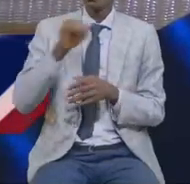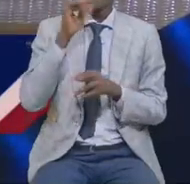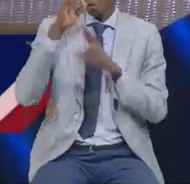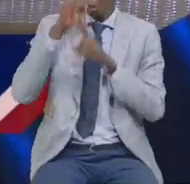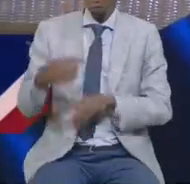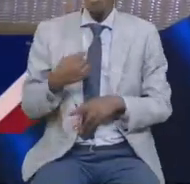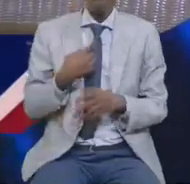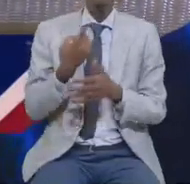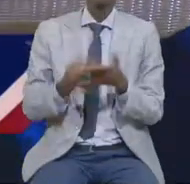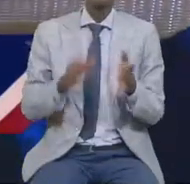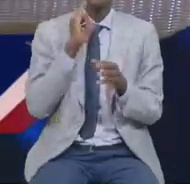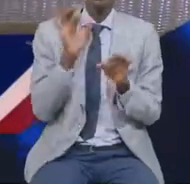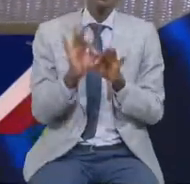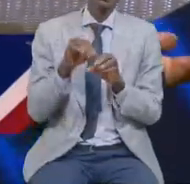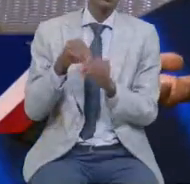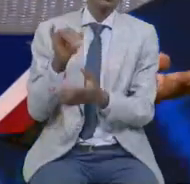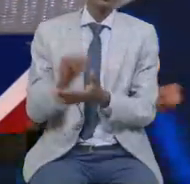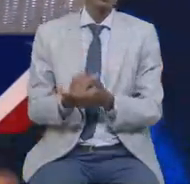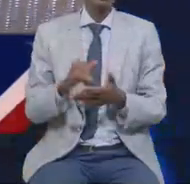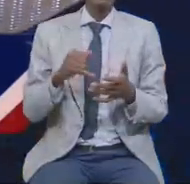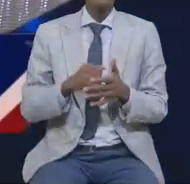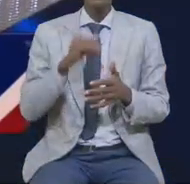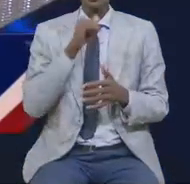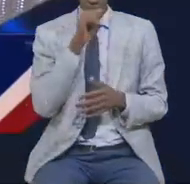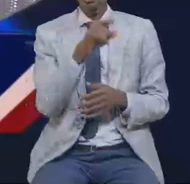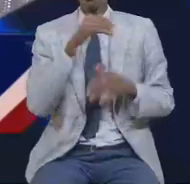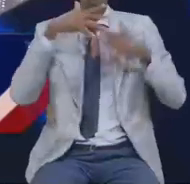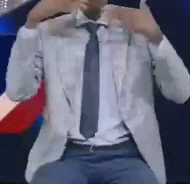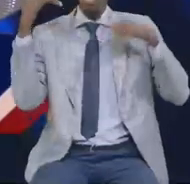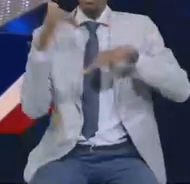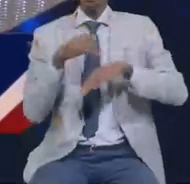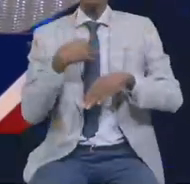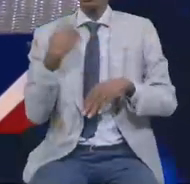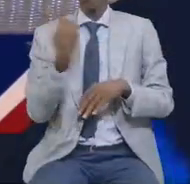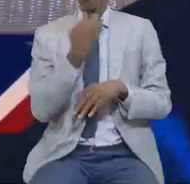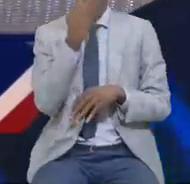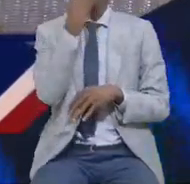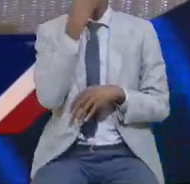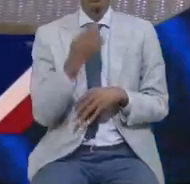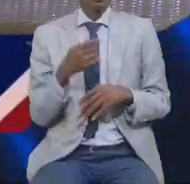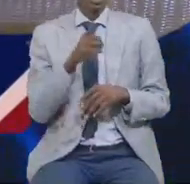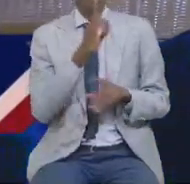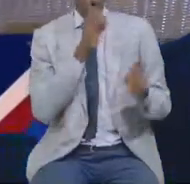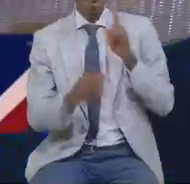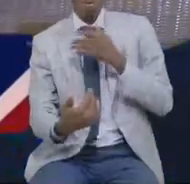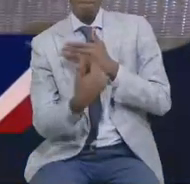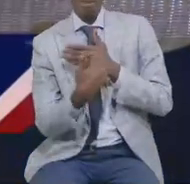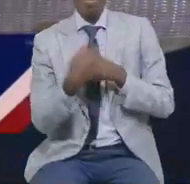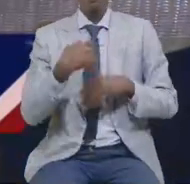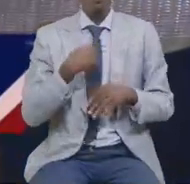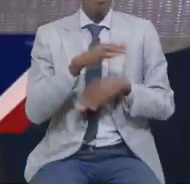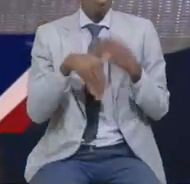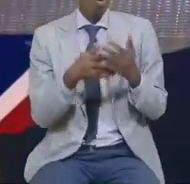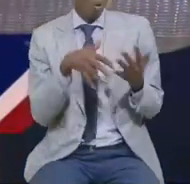Elle ne me respecte pas. Bon, il ne sourit pas avec moi. Et il parle derrière moi. Toutes ces choses sont de